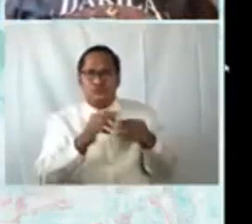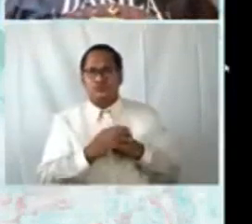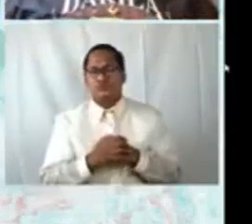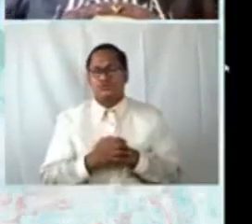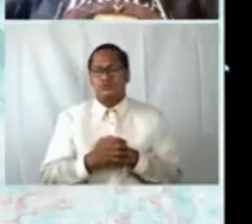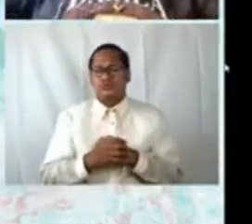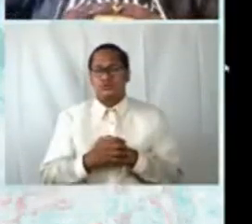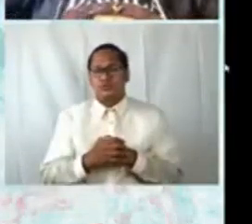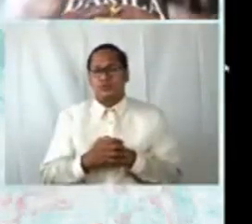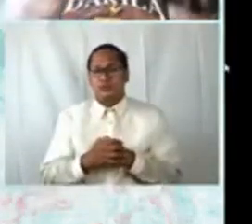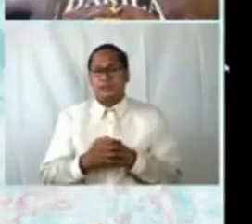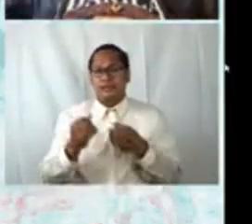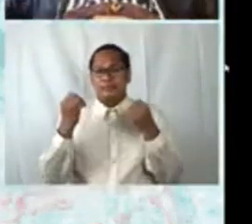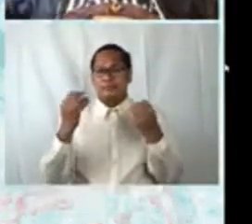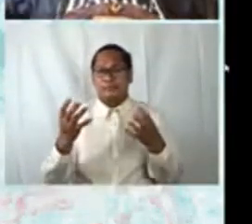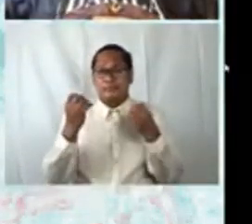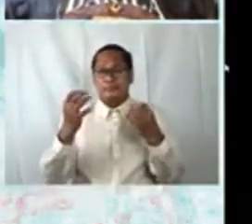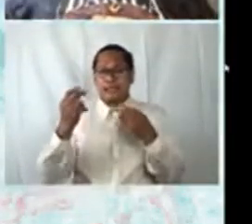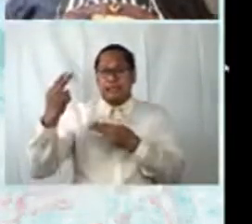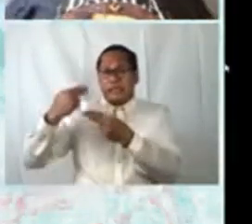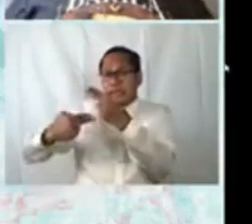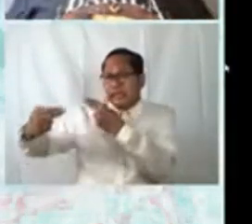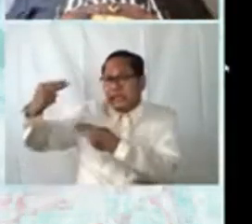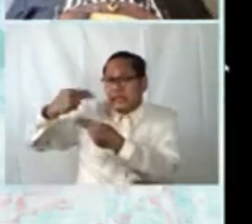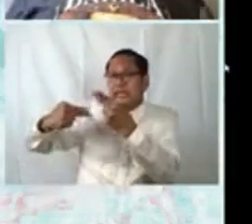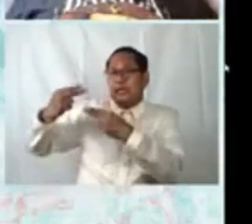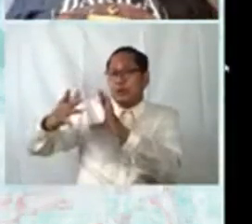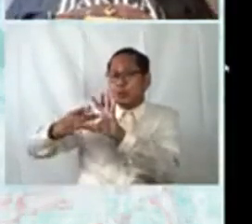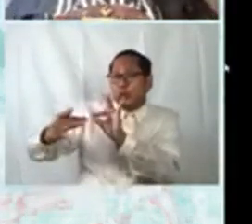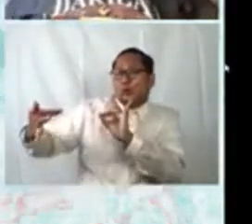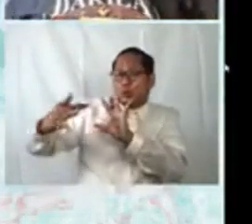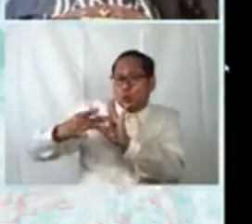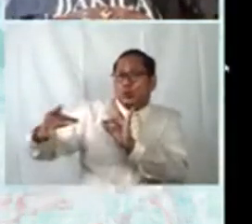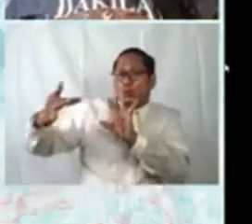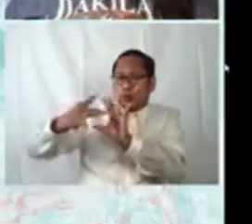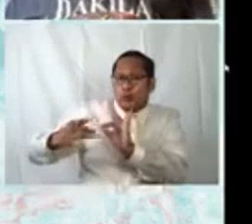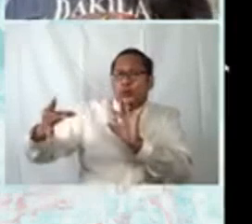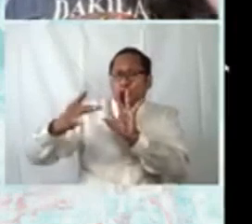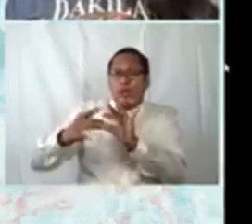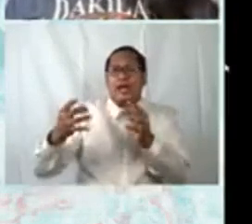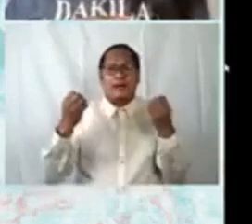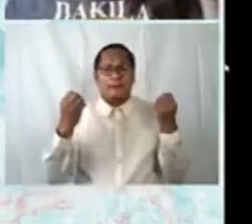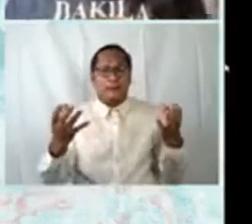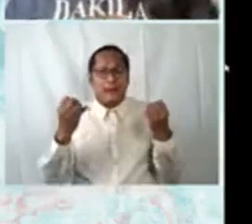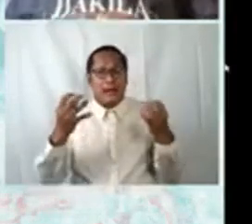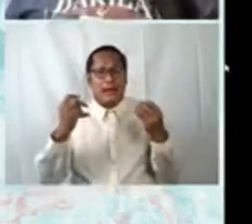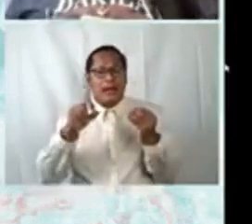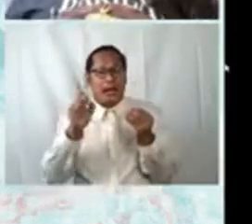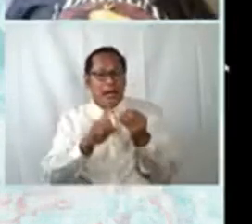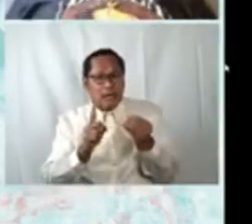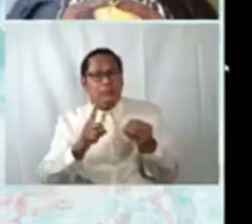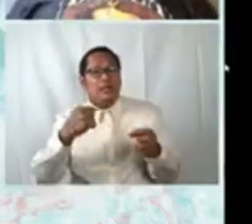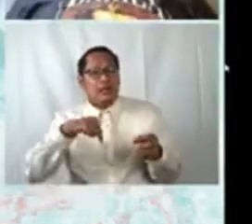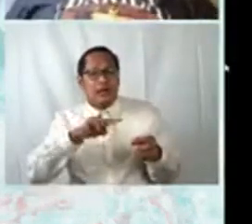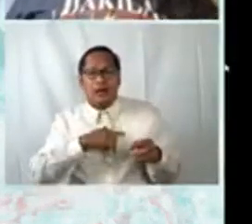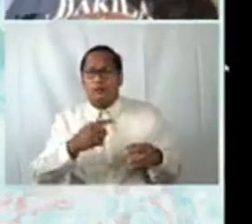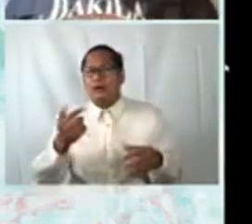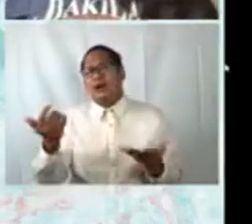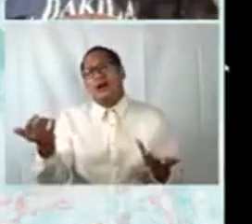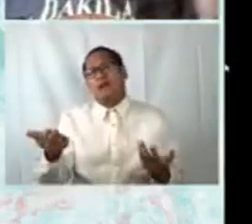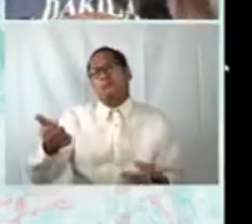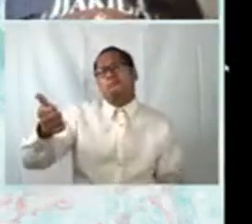na sa dinami-dami ng kasaysayan na kinikwento natin, marami sa mga ito ay tungkol sa ating pagkasawi, sa